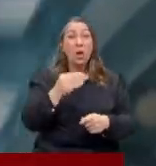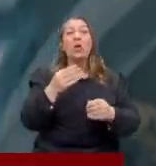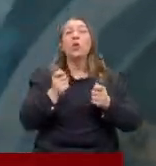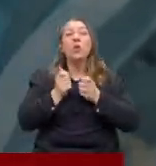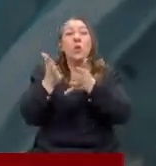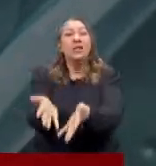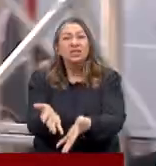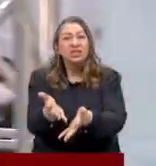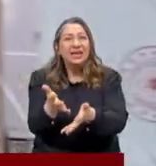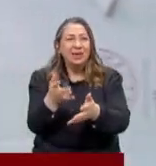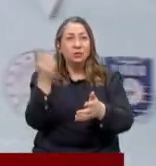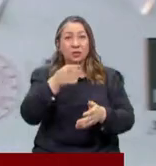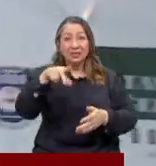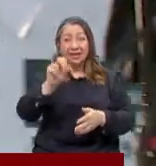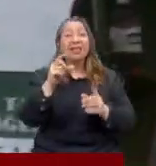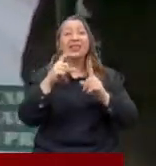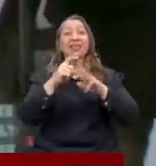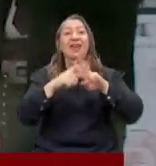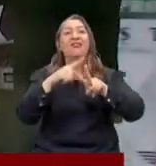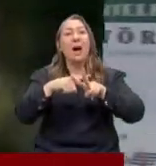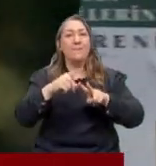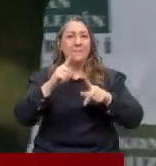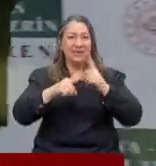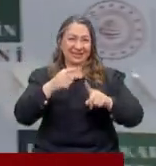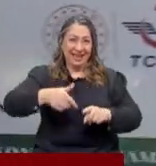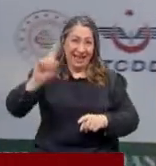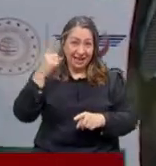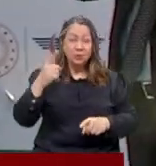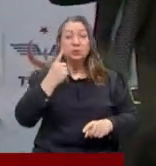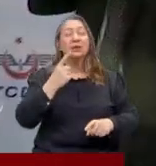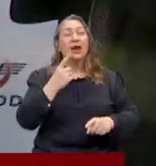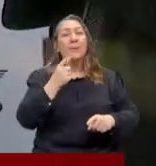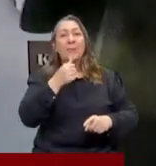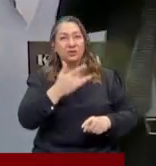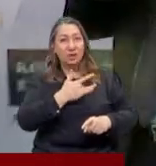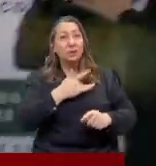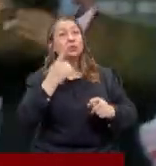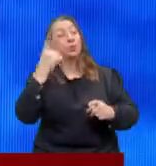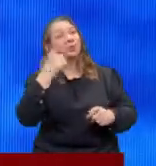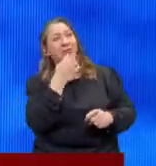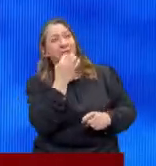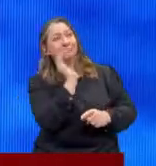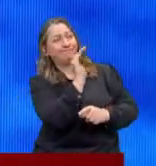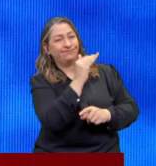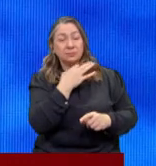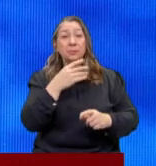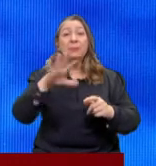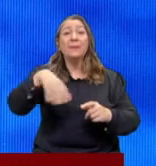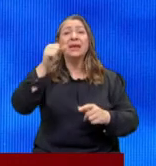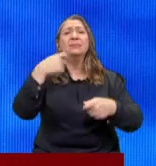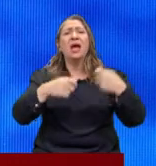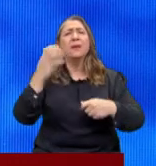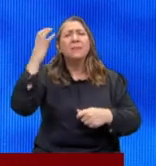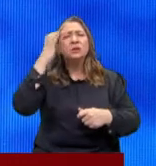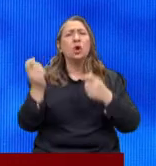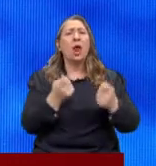enflasyonu %80'e dayanmışken Deva Partisi lideri Ali Babacan Cumhurbaşkanı'na seslendi. Faiz indirimi üzerinden de. Merkez Bankası'nın asli görevi